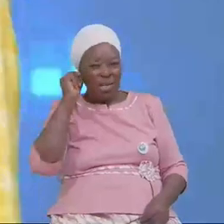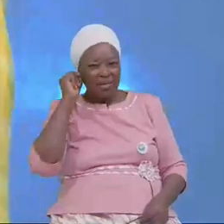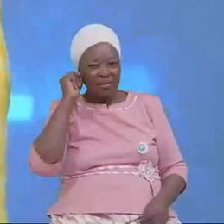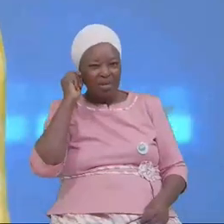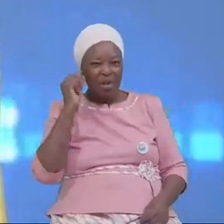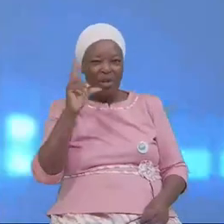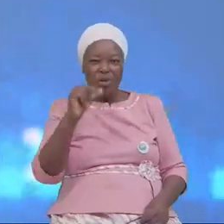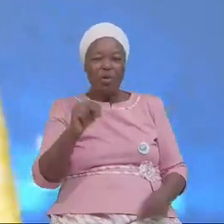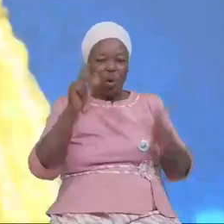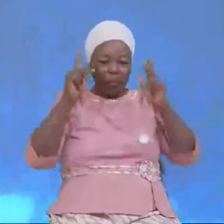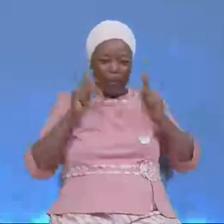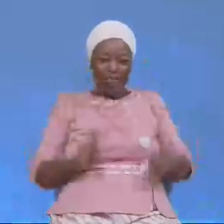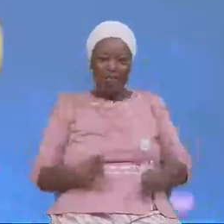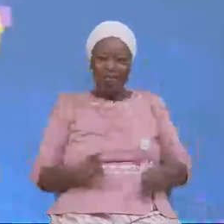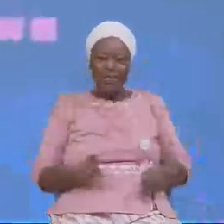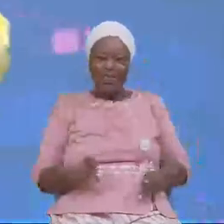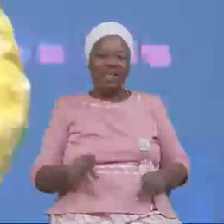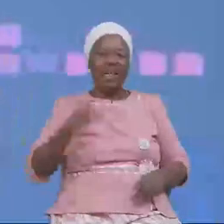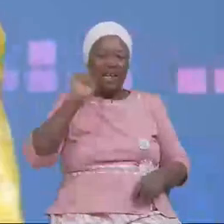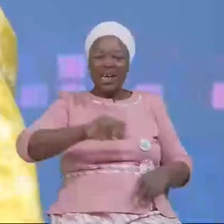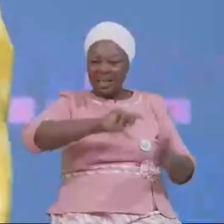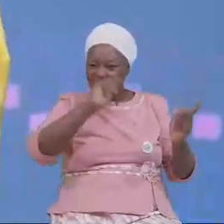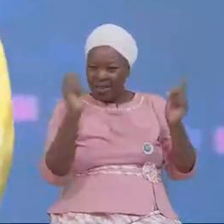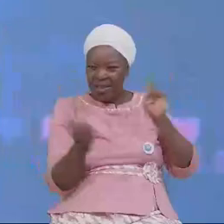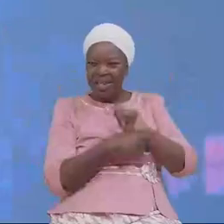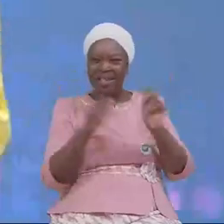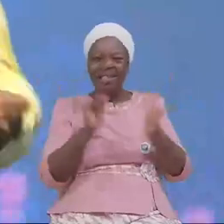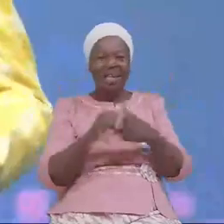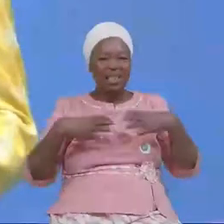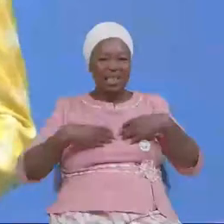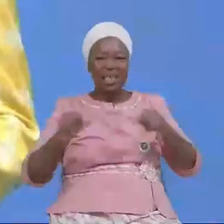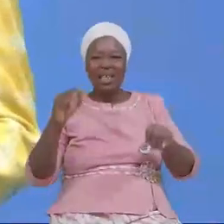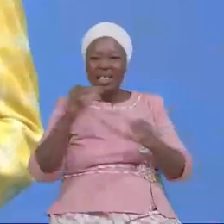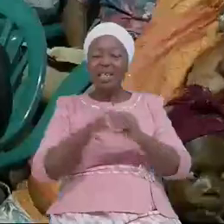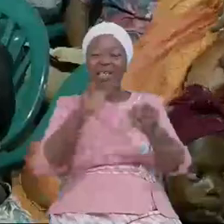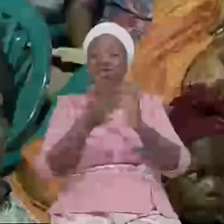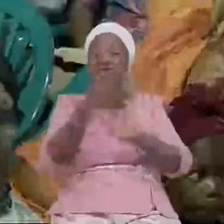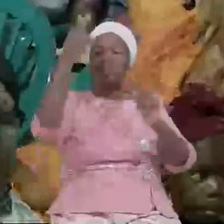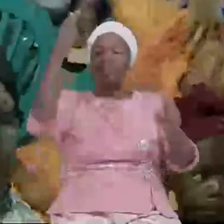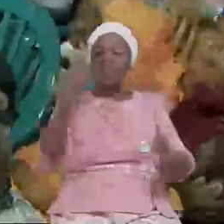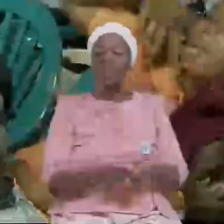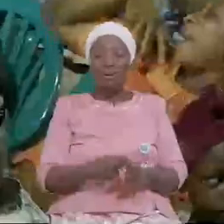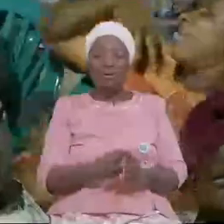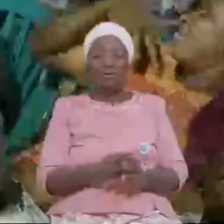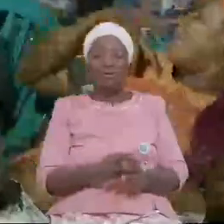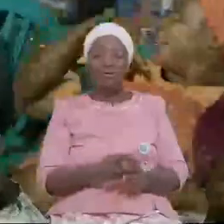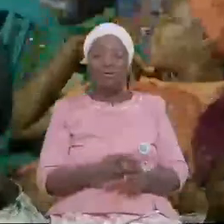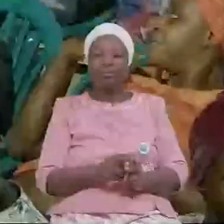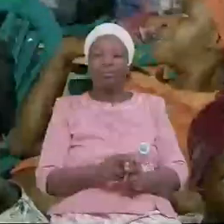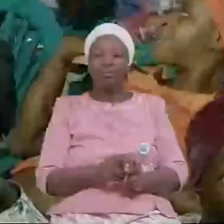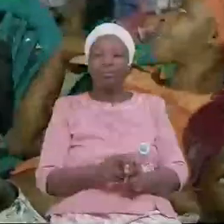aucune personnalité ne peut changer cette guérison au nom de Jésus-Christ.